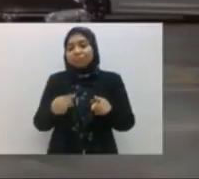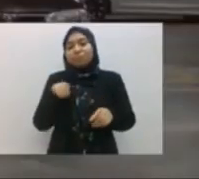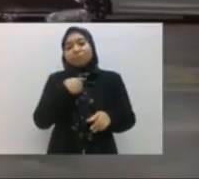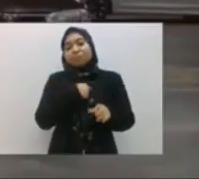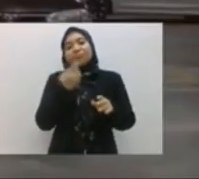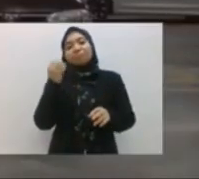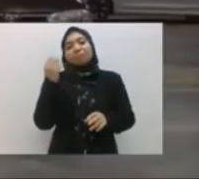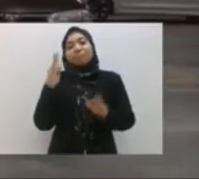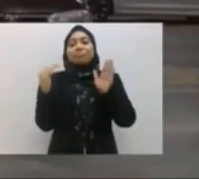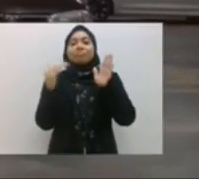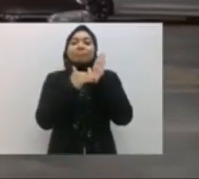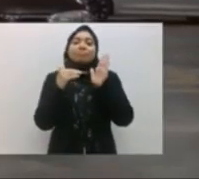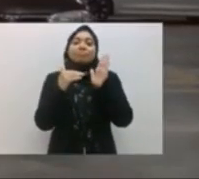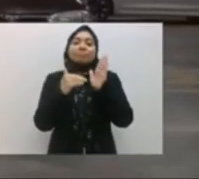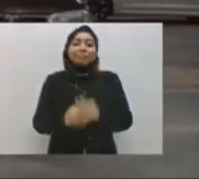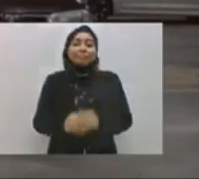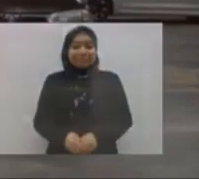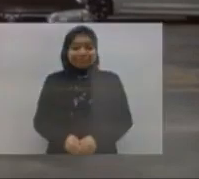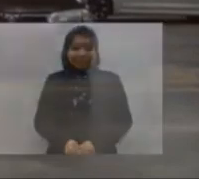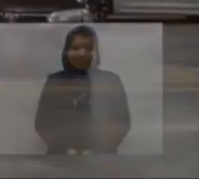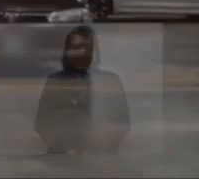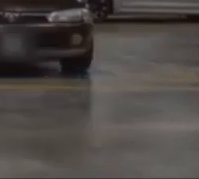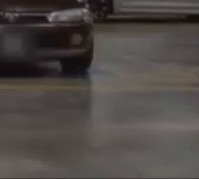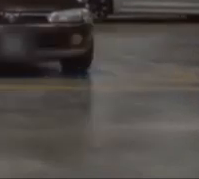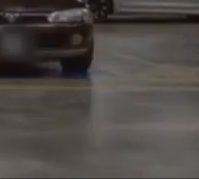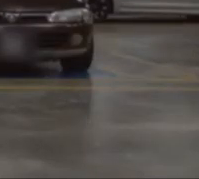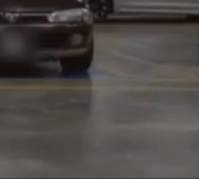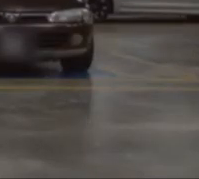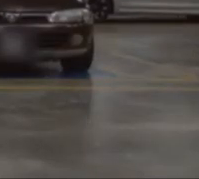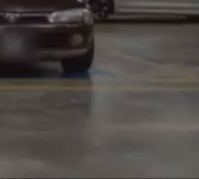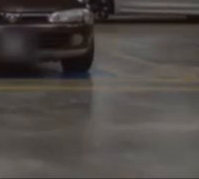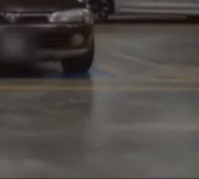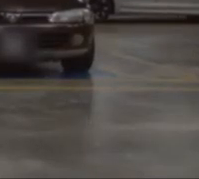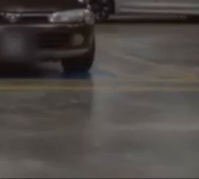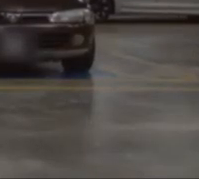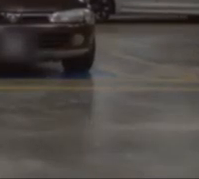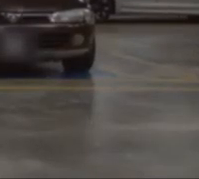dah menyebabkan kami OKU tidak berupaya?